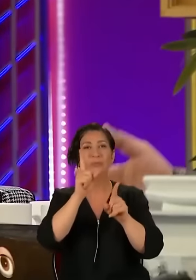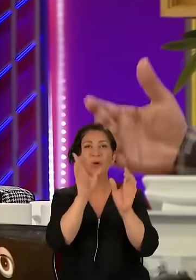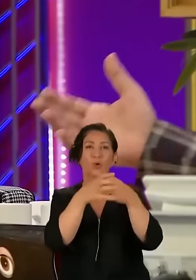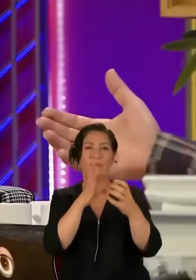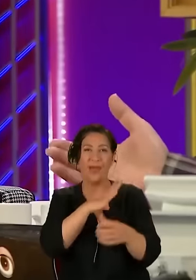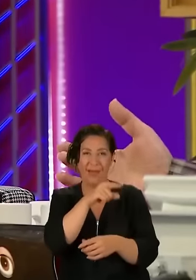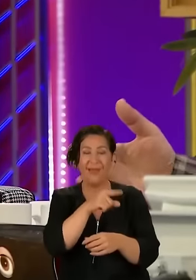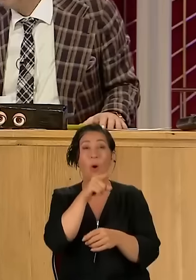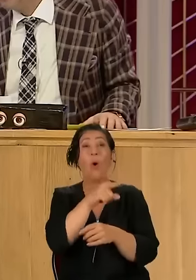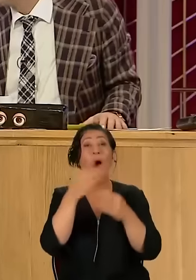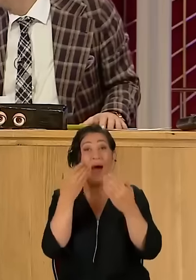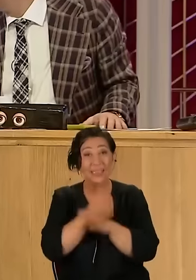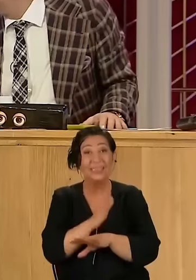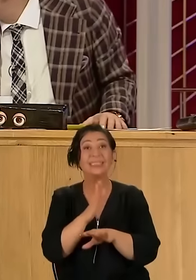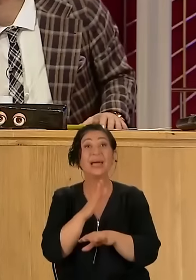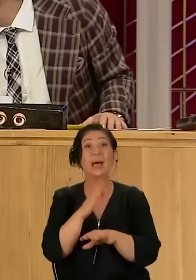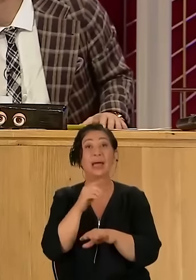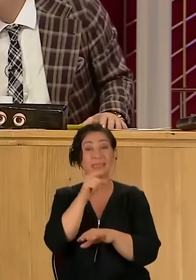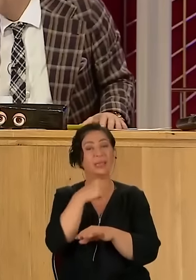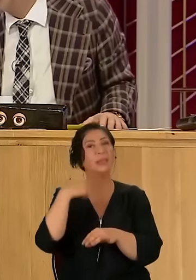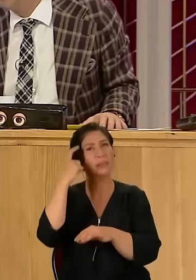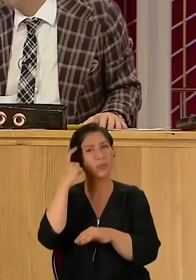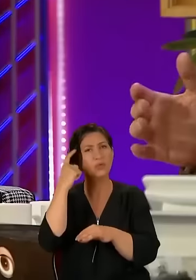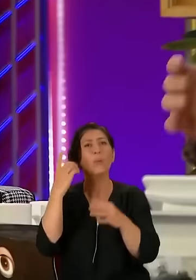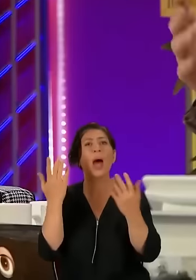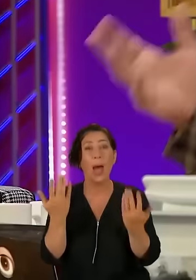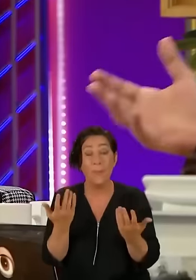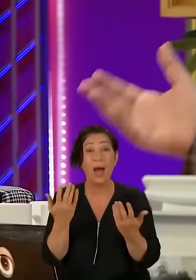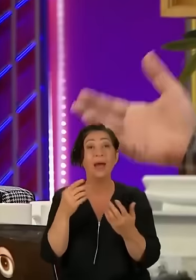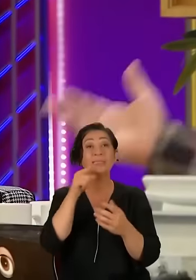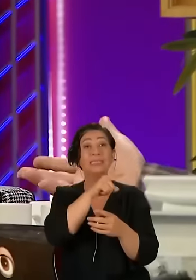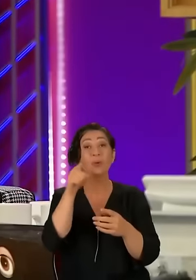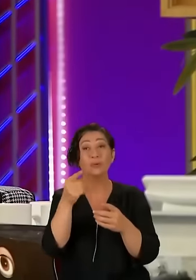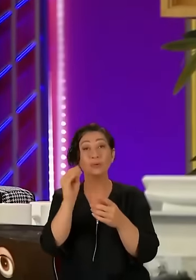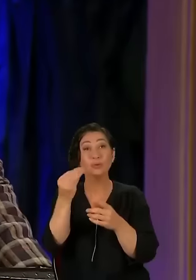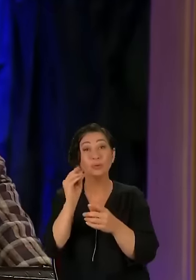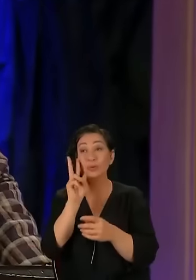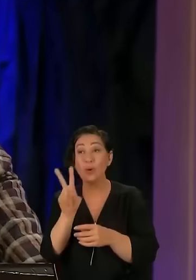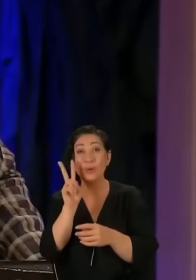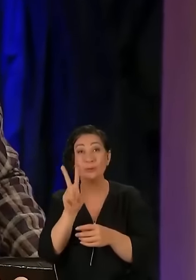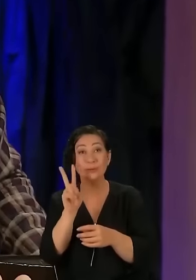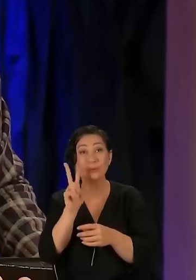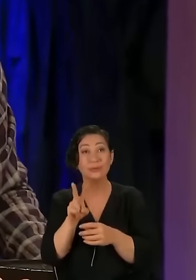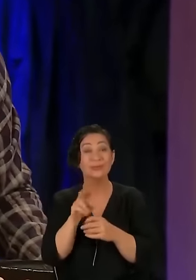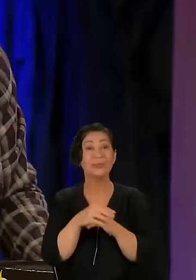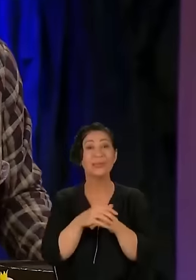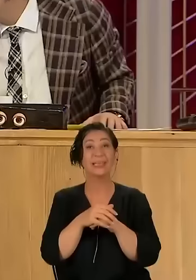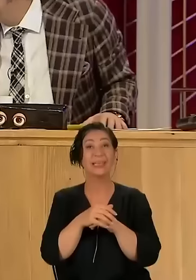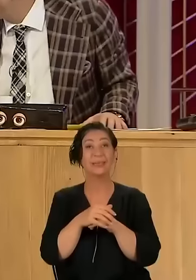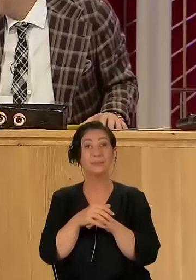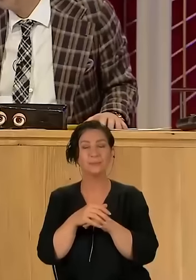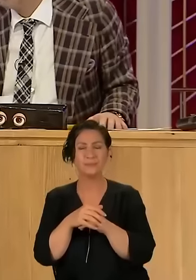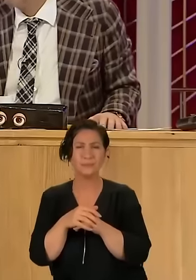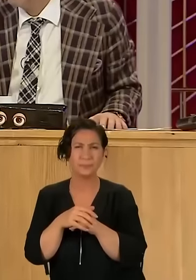var. O aslında, ben tabii ki seni tanıyordum, çok ama sen onun çocuğunu görüyorsun. Öyle mi?